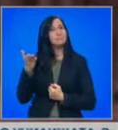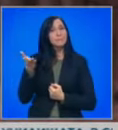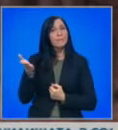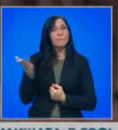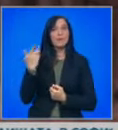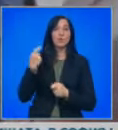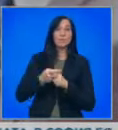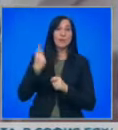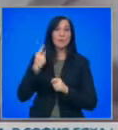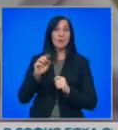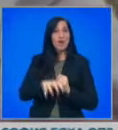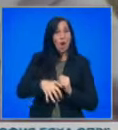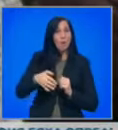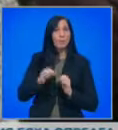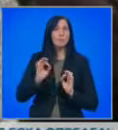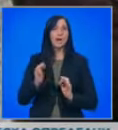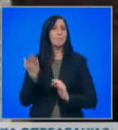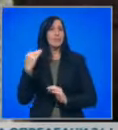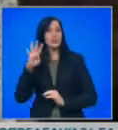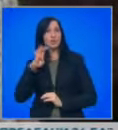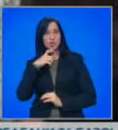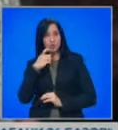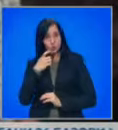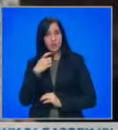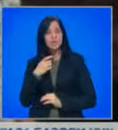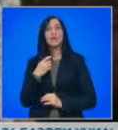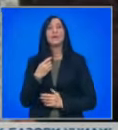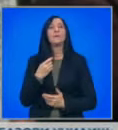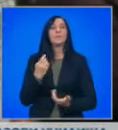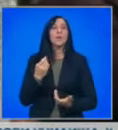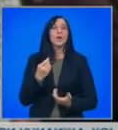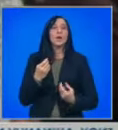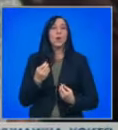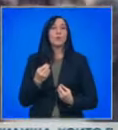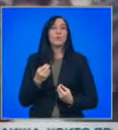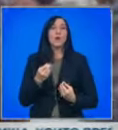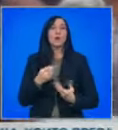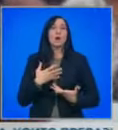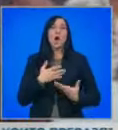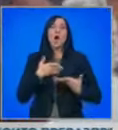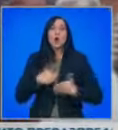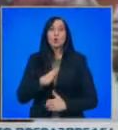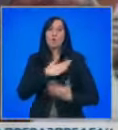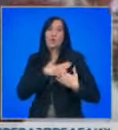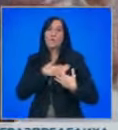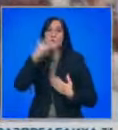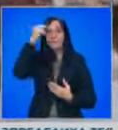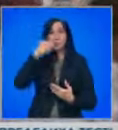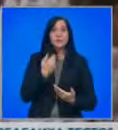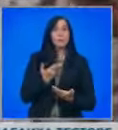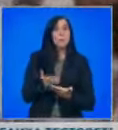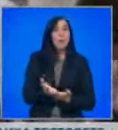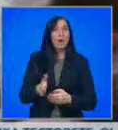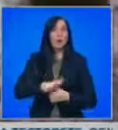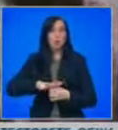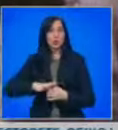направена първата копка. Така преди почти 40 години издарени от родолюбиви българи се полагат основите на дума на Комитета на българите,